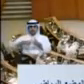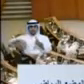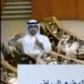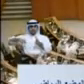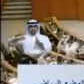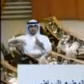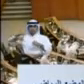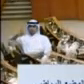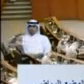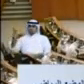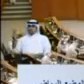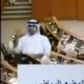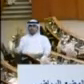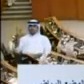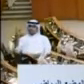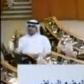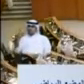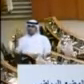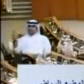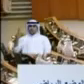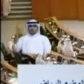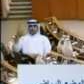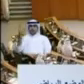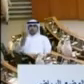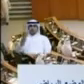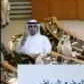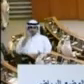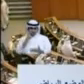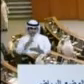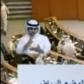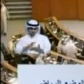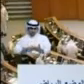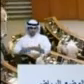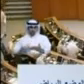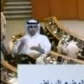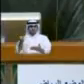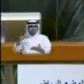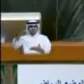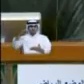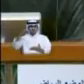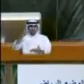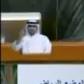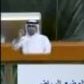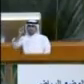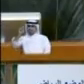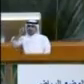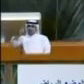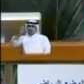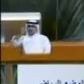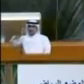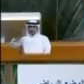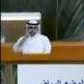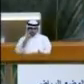يوم 27 من أكتوبر الماضي، واستعراض تقارير اللجان البرلمانية بشأن التحقيق في عدة